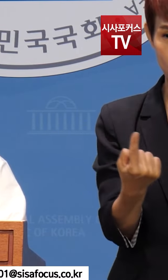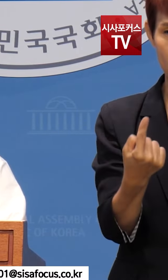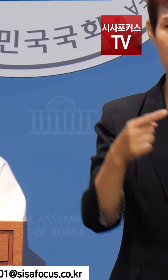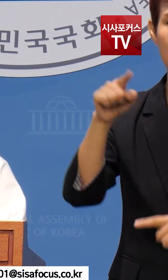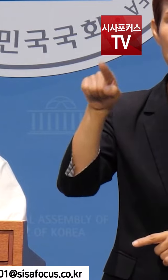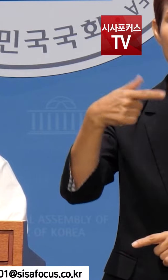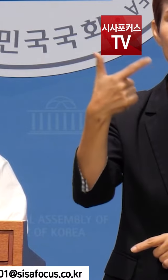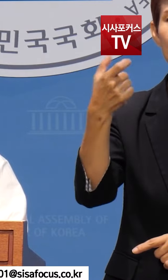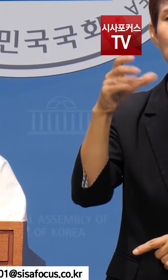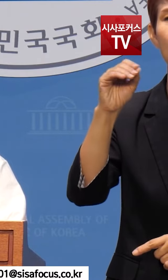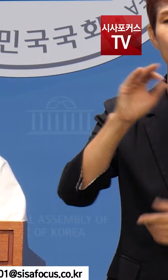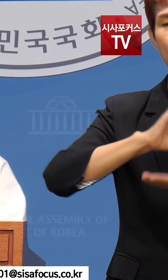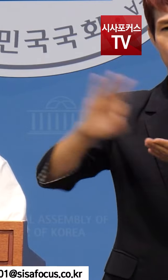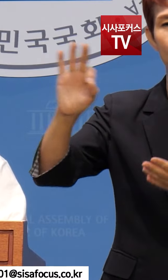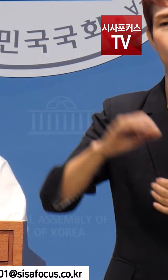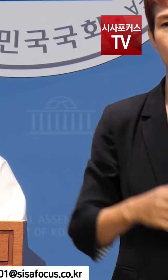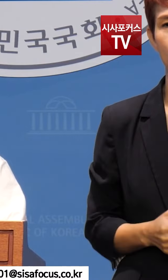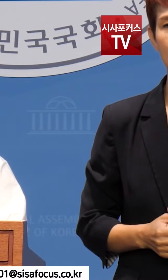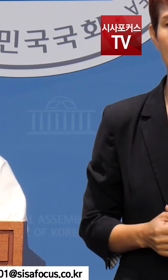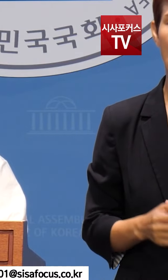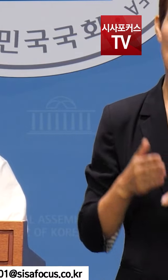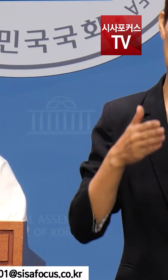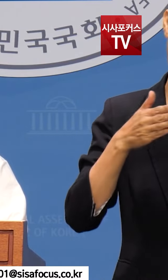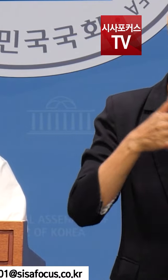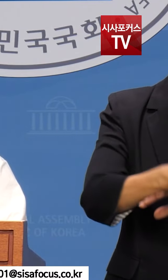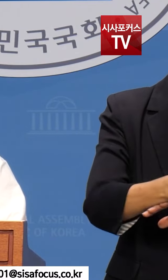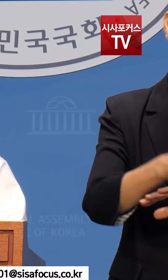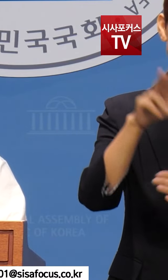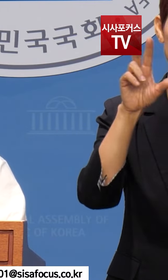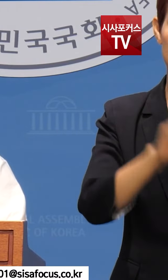원꼴이 되는데 늦어도 너무 늦었습니다.